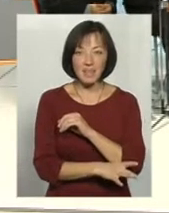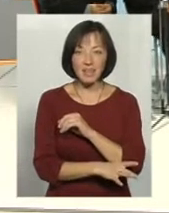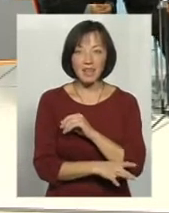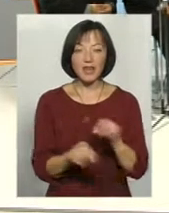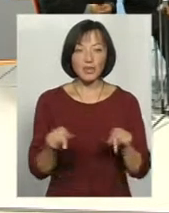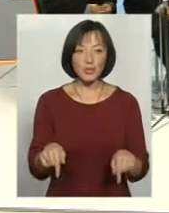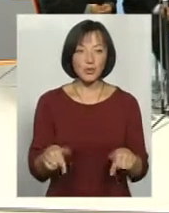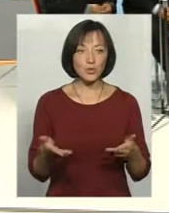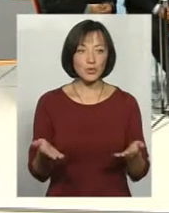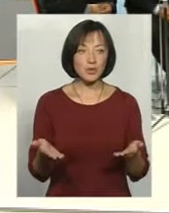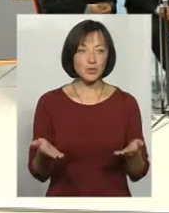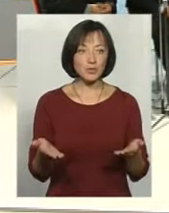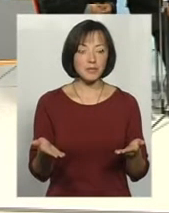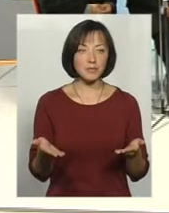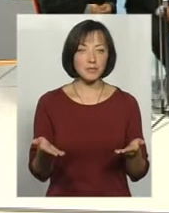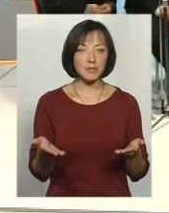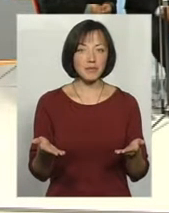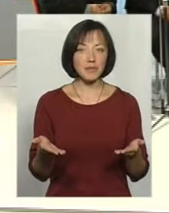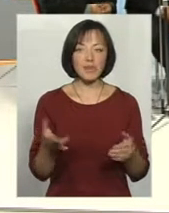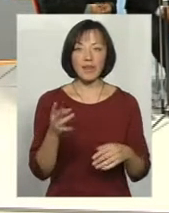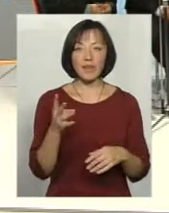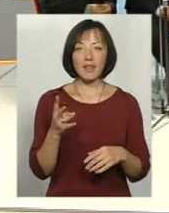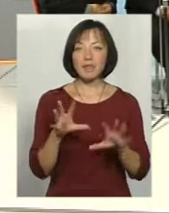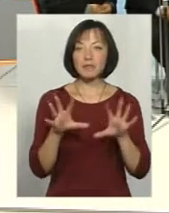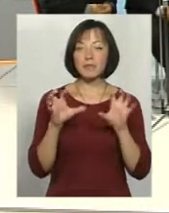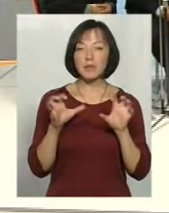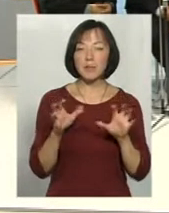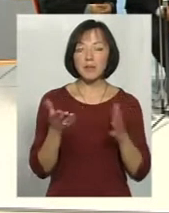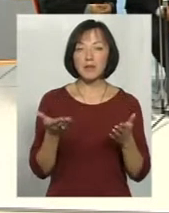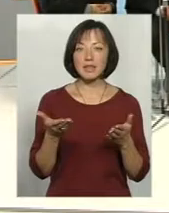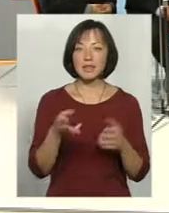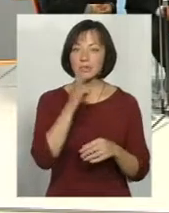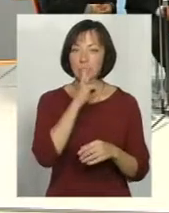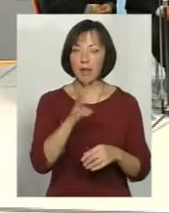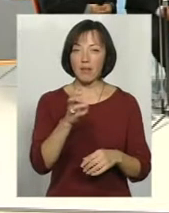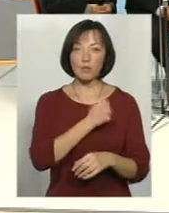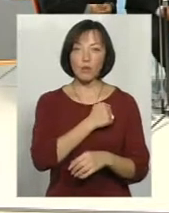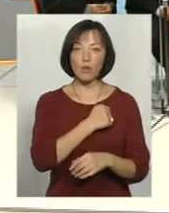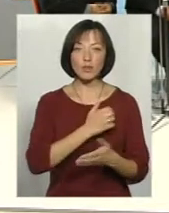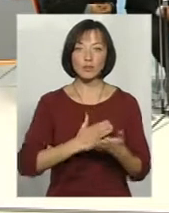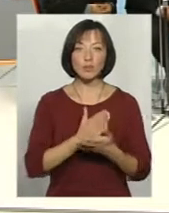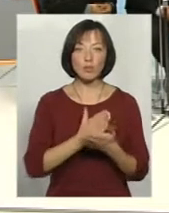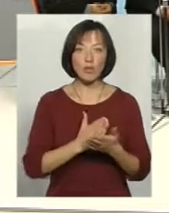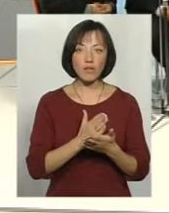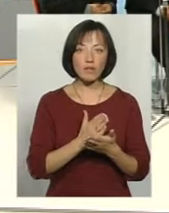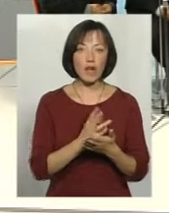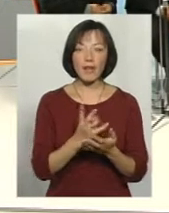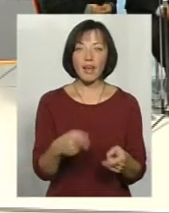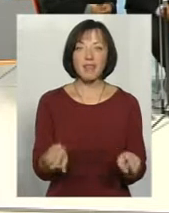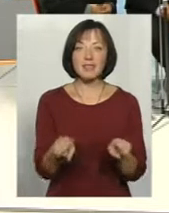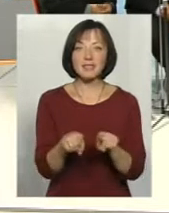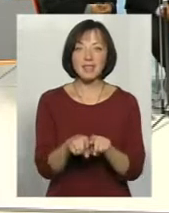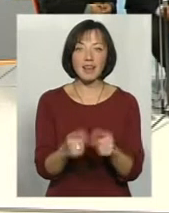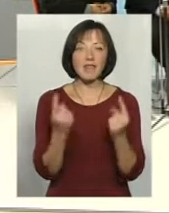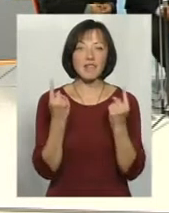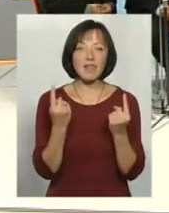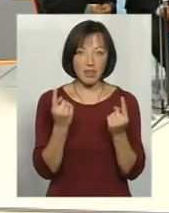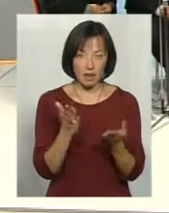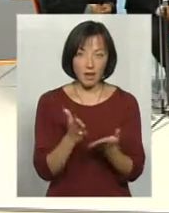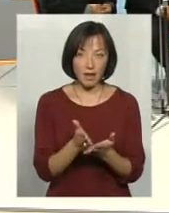тут не сприйміть, але насправді зарплата військовослужбовця, вона не настільки велика